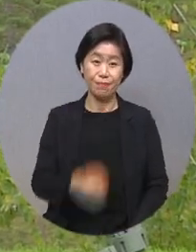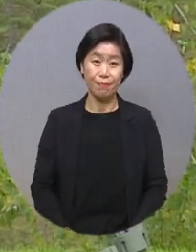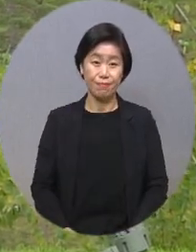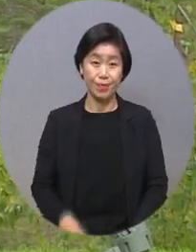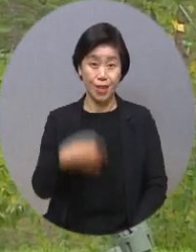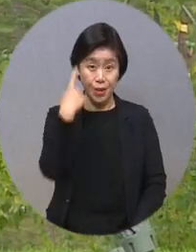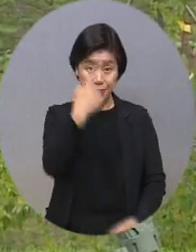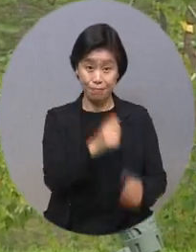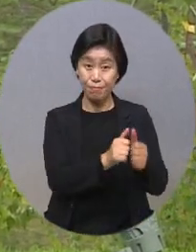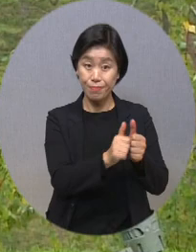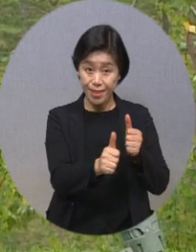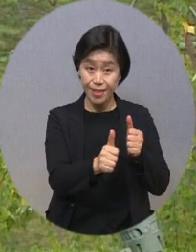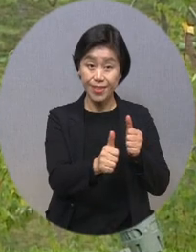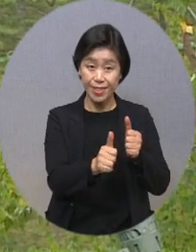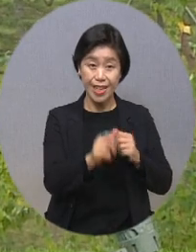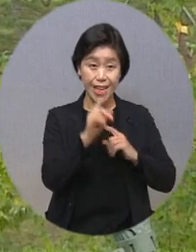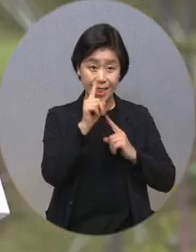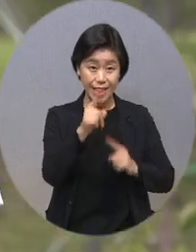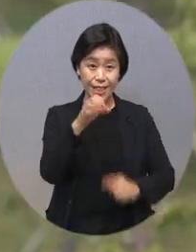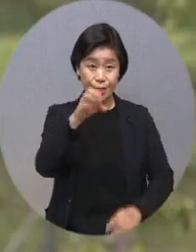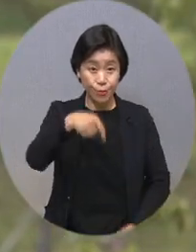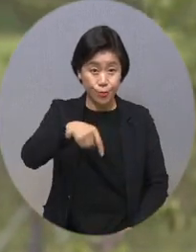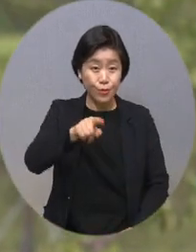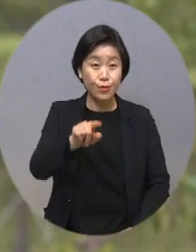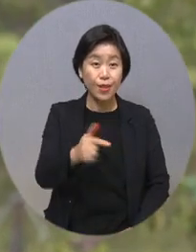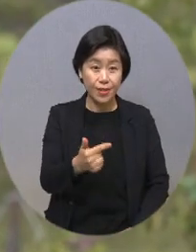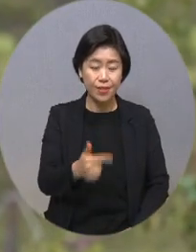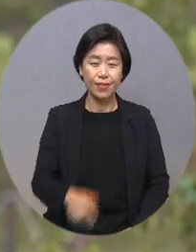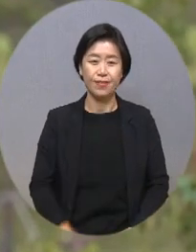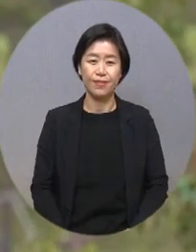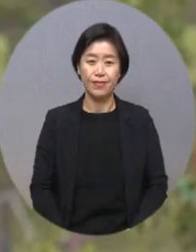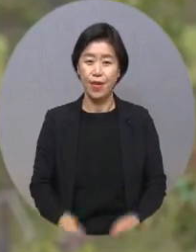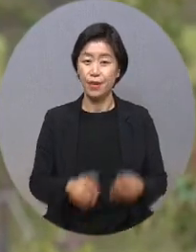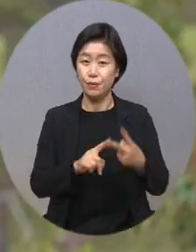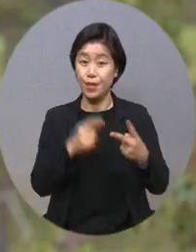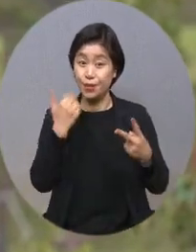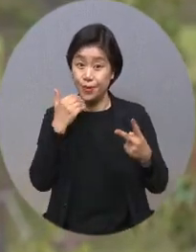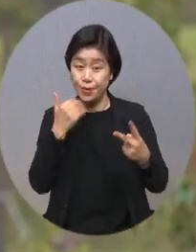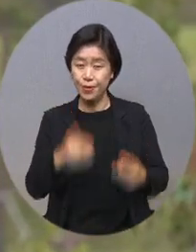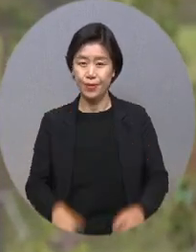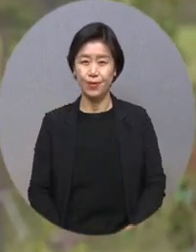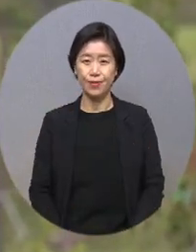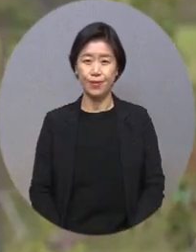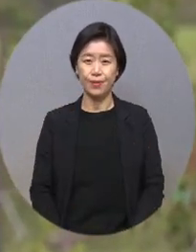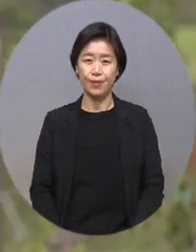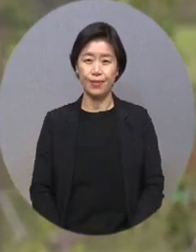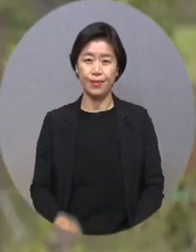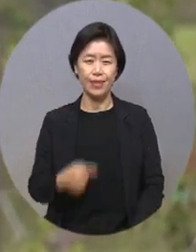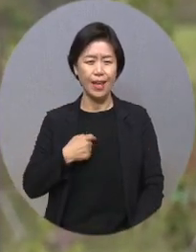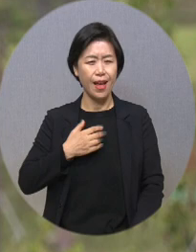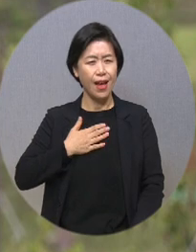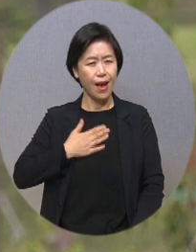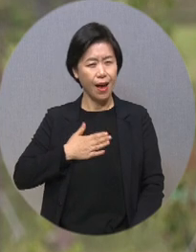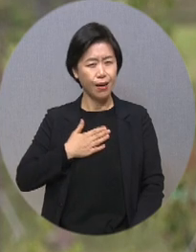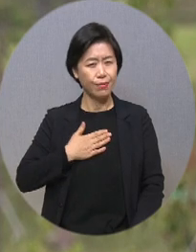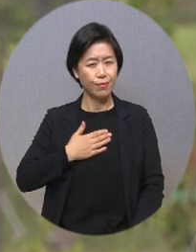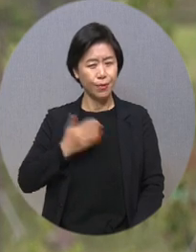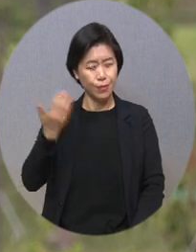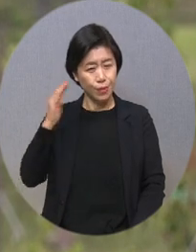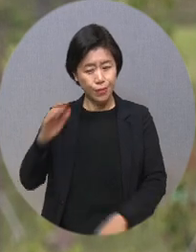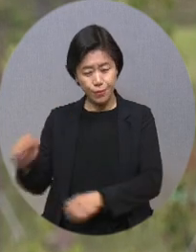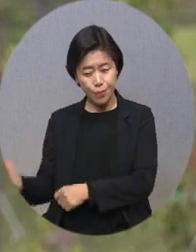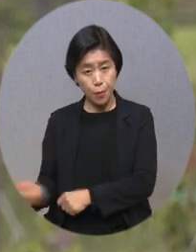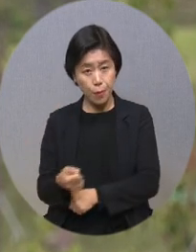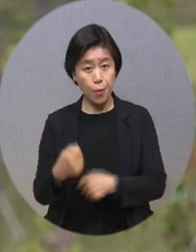넘버원, 이우건 인플루언서님이시고요. 그리고 두 번째는 제가 아는 아마 요즘에 골프웨어 브랜드